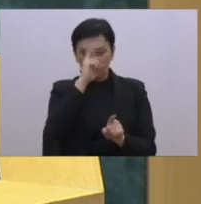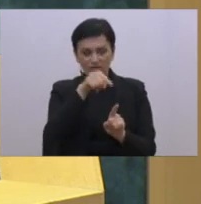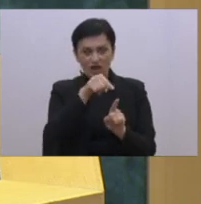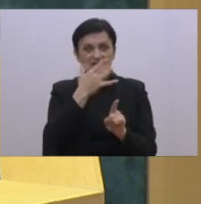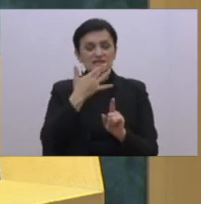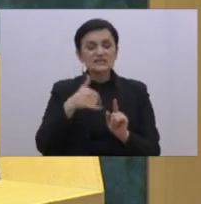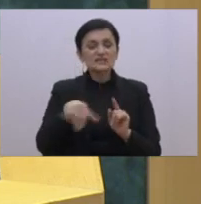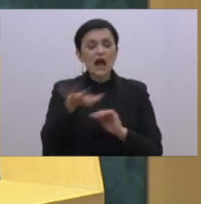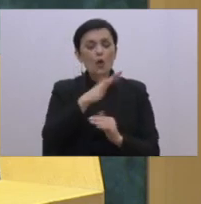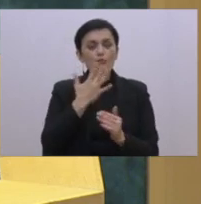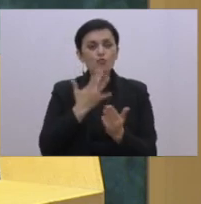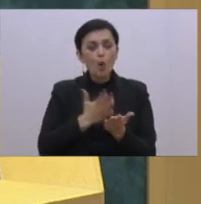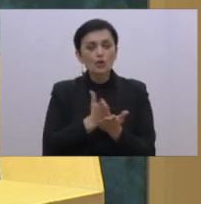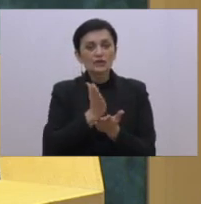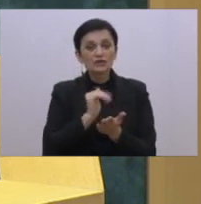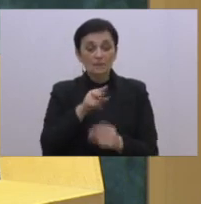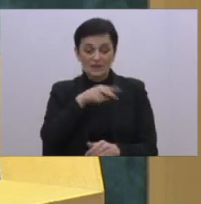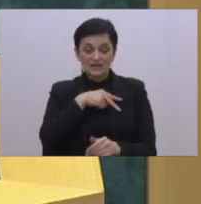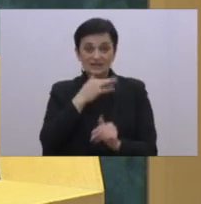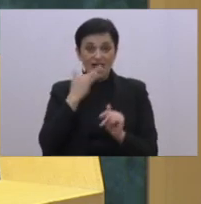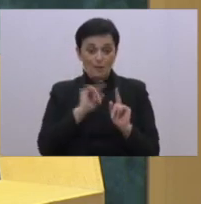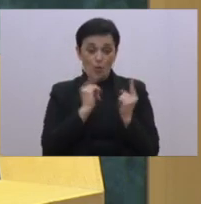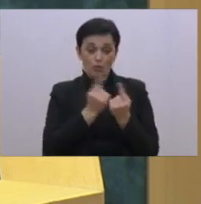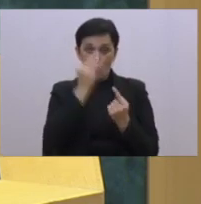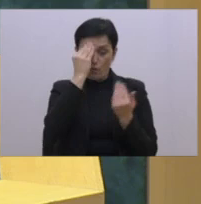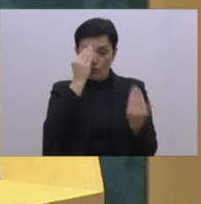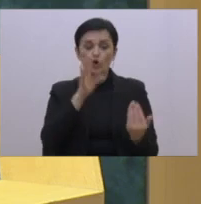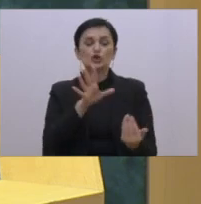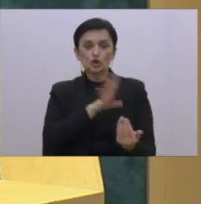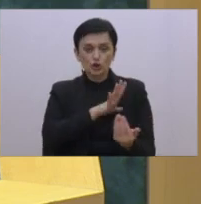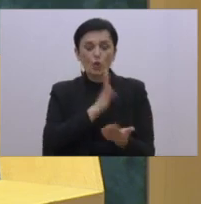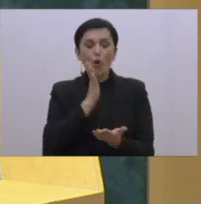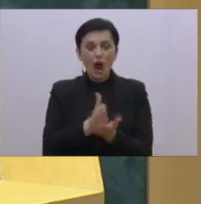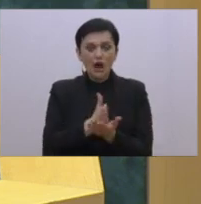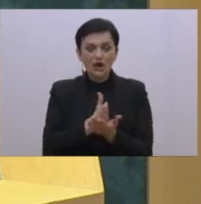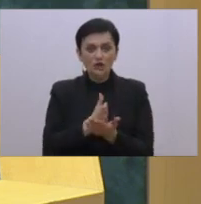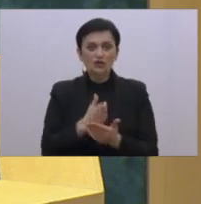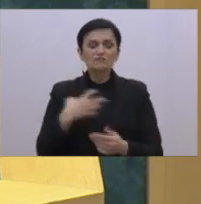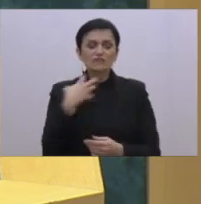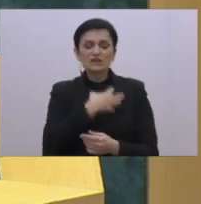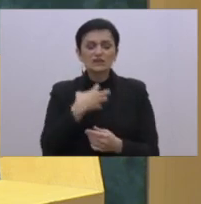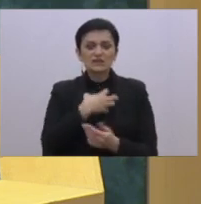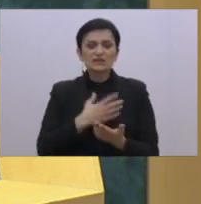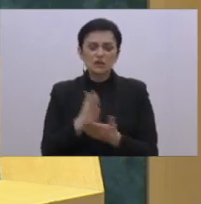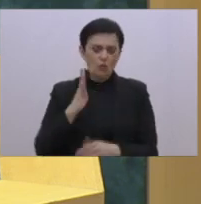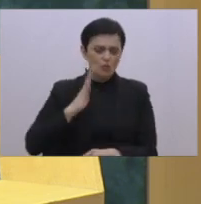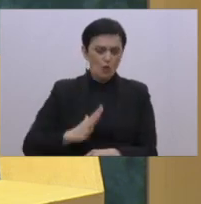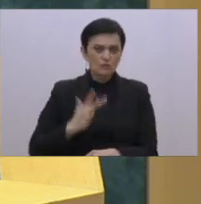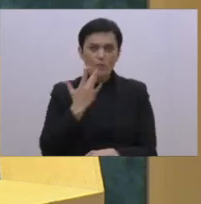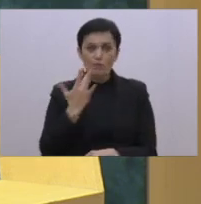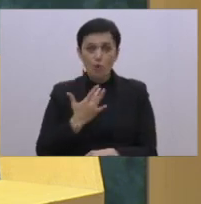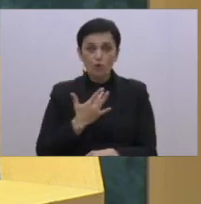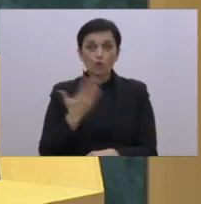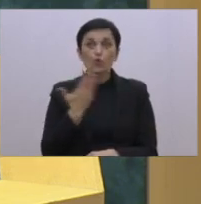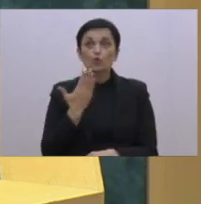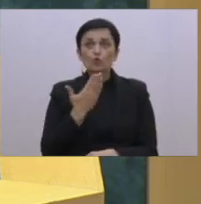საგარეო პოლიტიკას. საპარლამენტო უმრავლესობის პოზიცია იყო და არის სტრატეგიული მოთმენის პოლიტიკა,